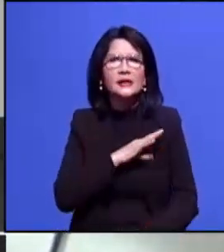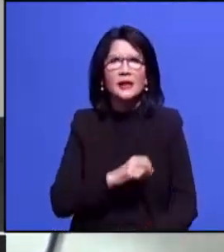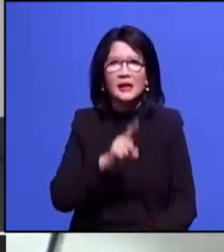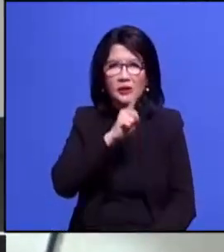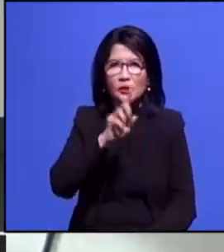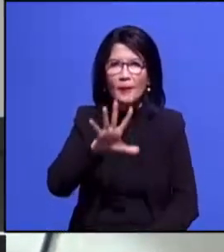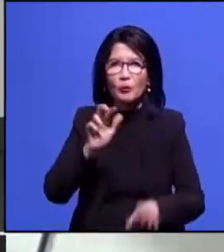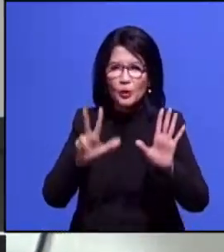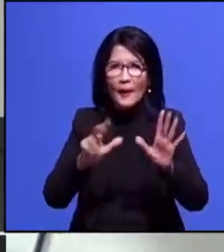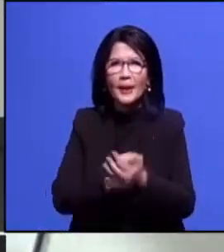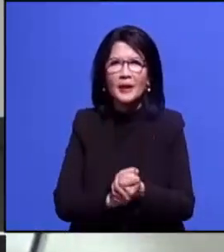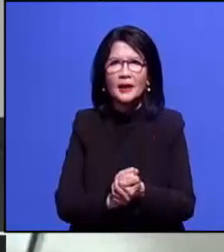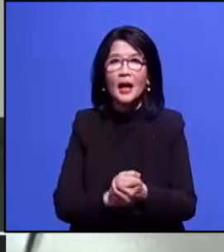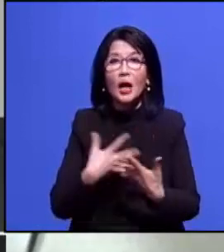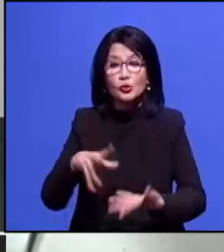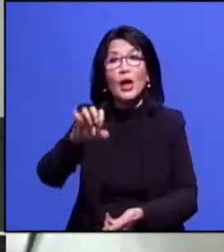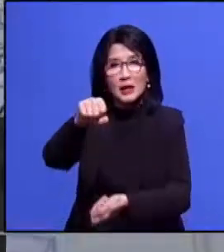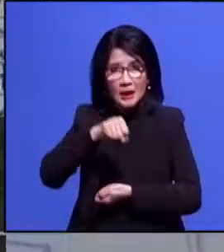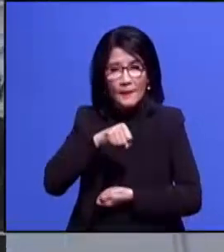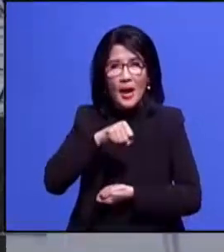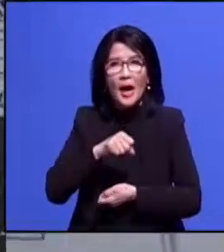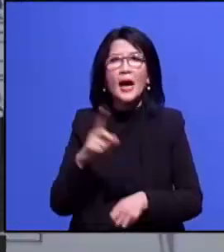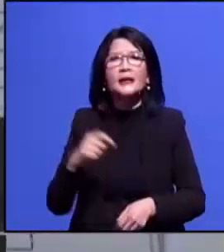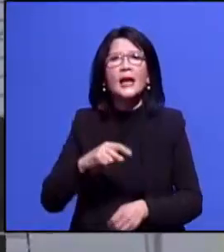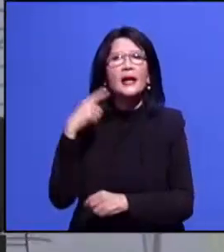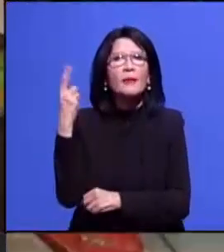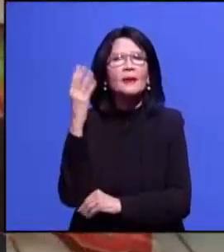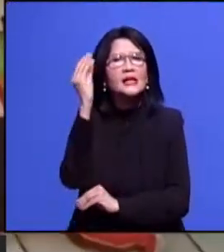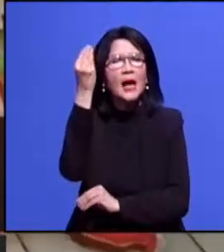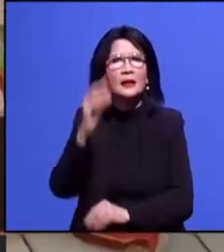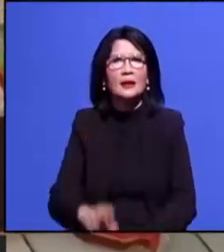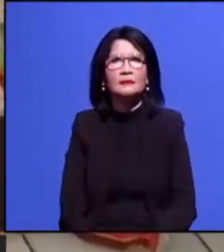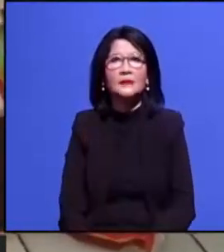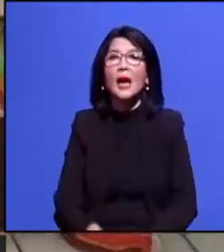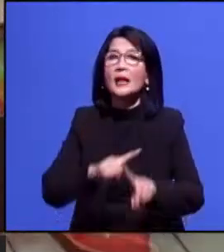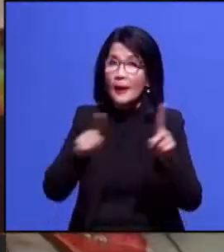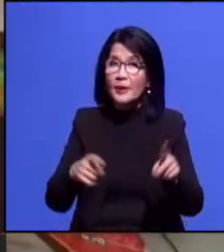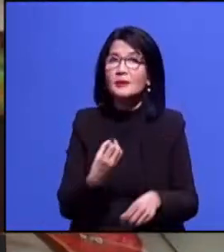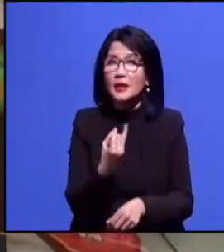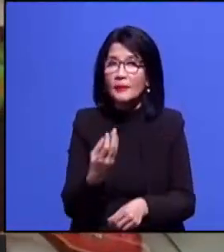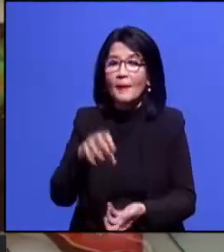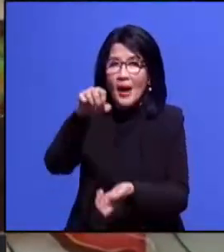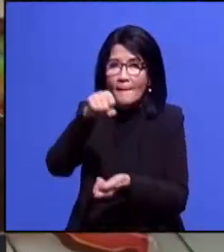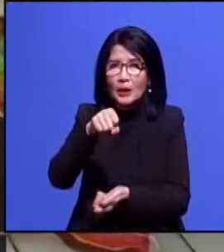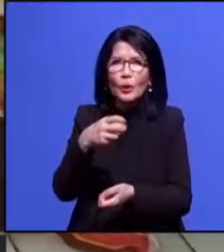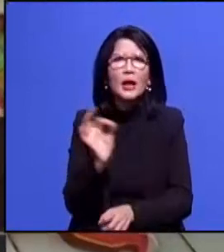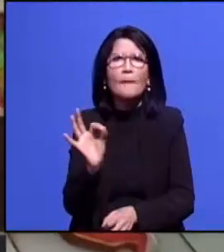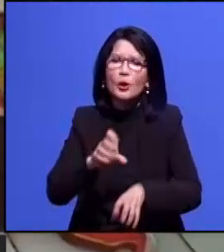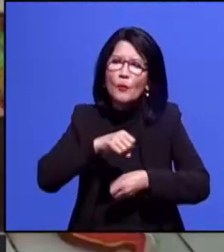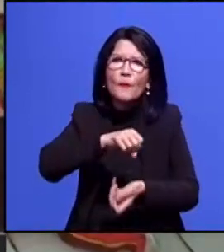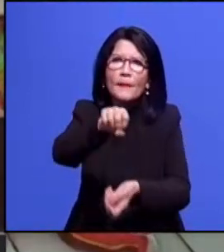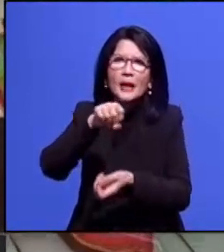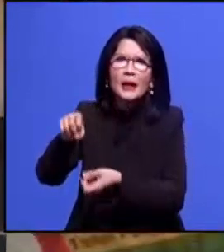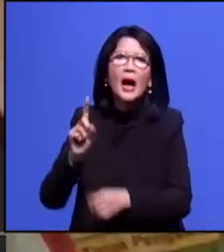158 diantaranya juga telah menerima Bansos dari Pemprov DKI Jakarta namun masih ada beberapa paket Bansos yang belum dibagikan